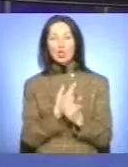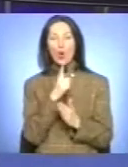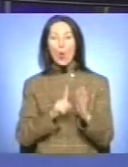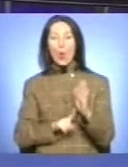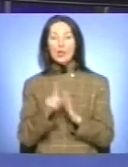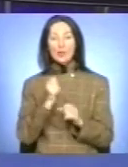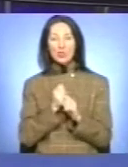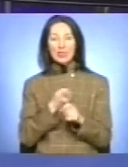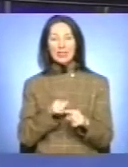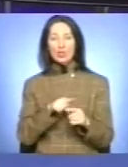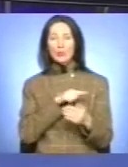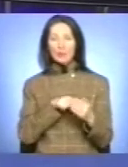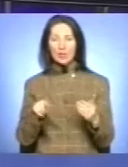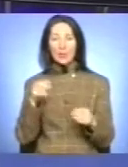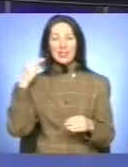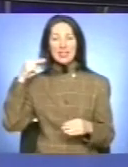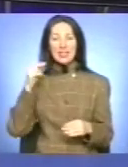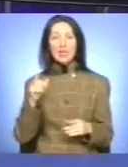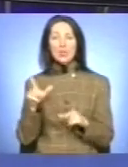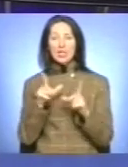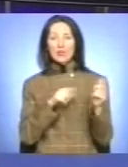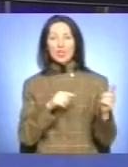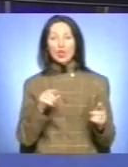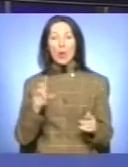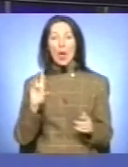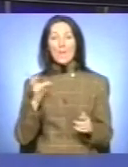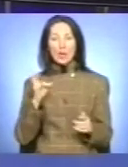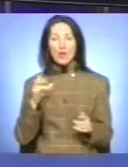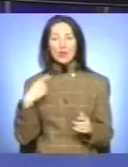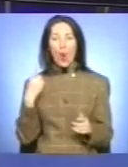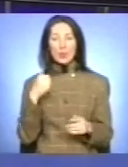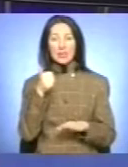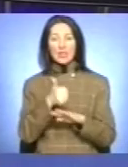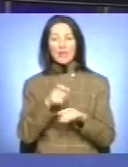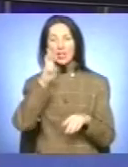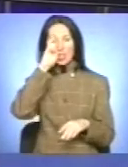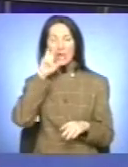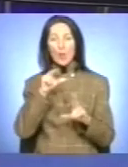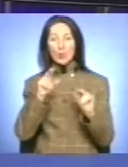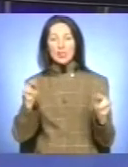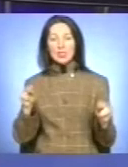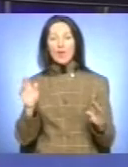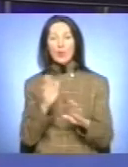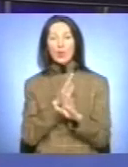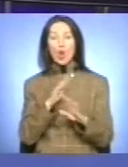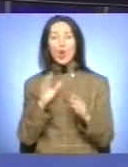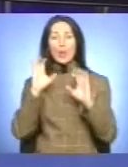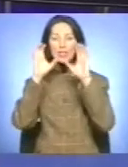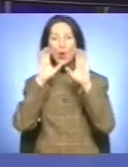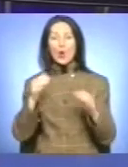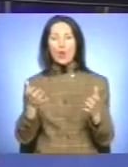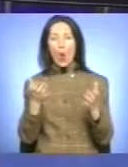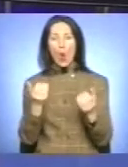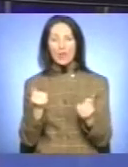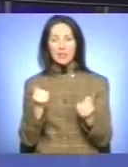цьому наголосив президент під час візиту у Миколаївську область. Глава держави пообіцяв долю законів, ухвалених парламентською